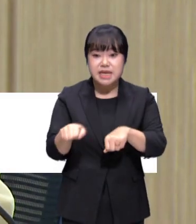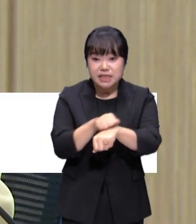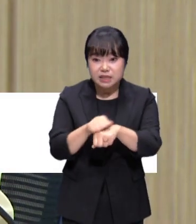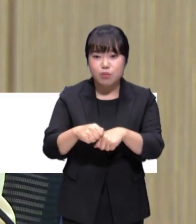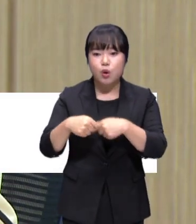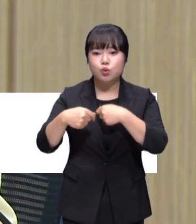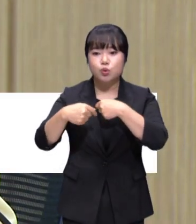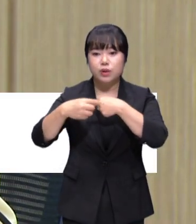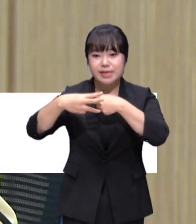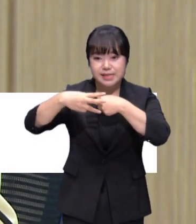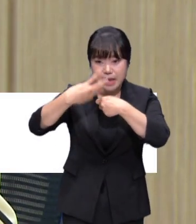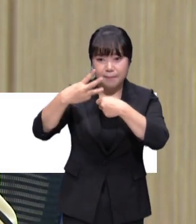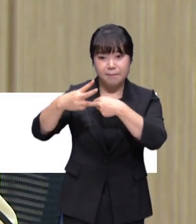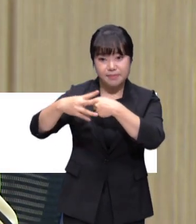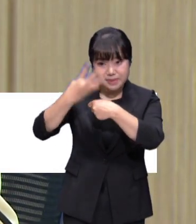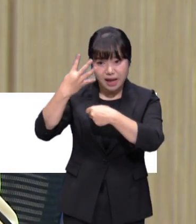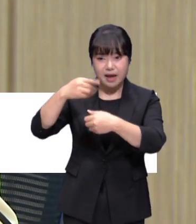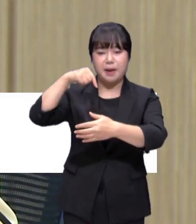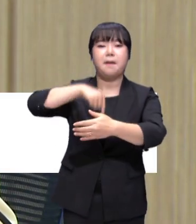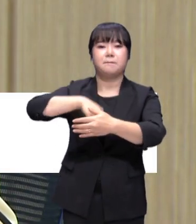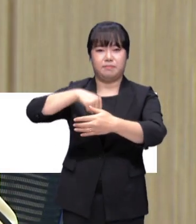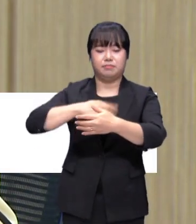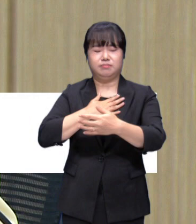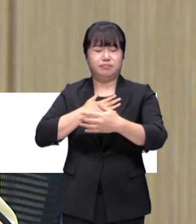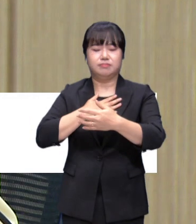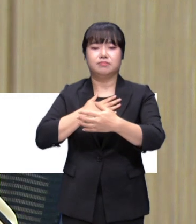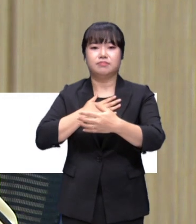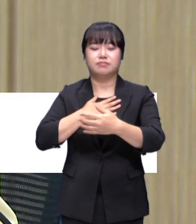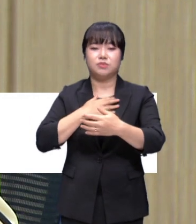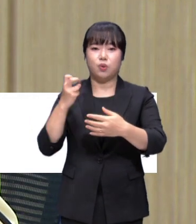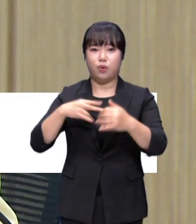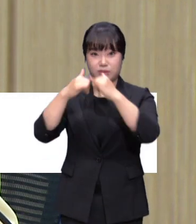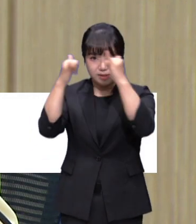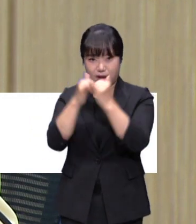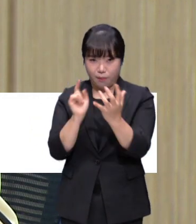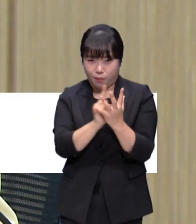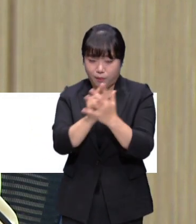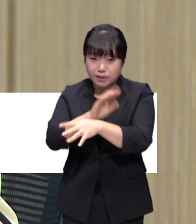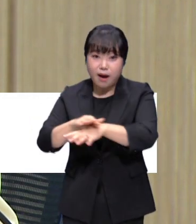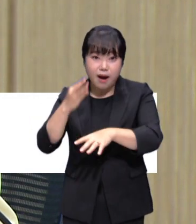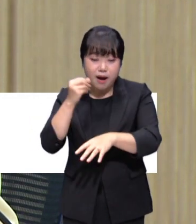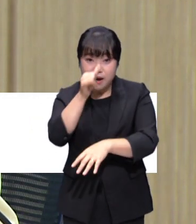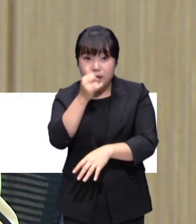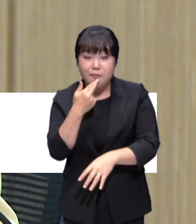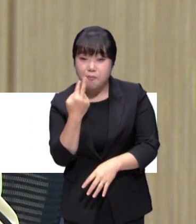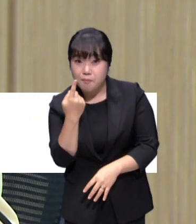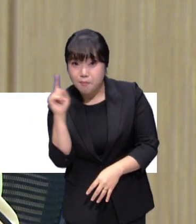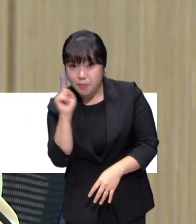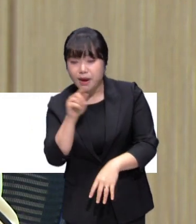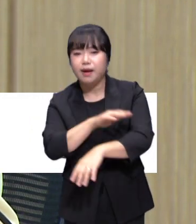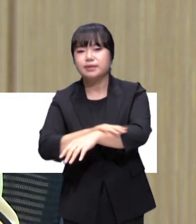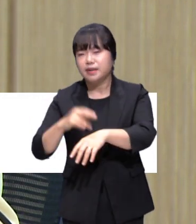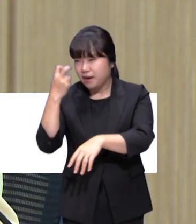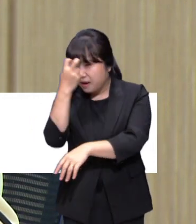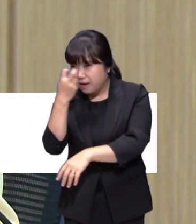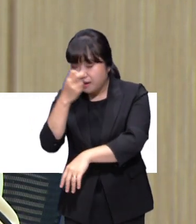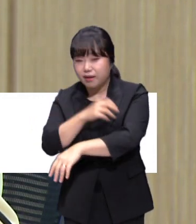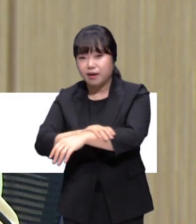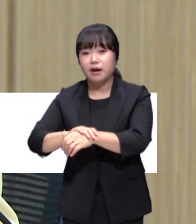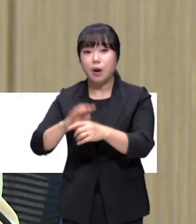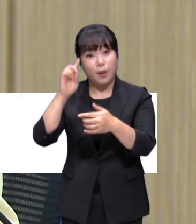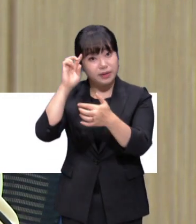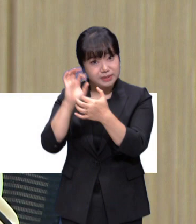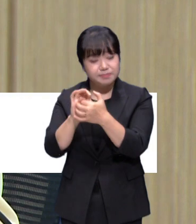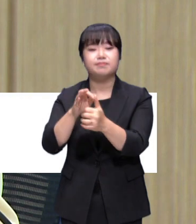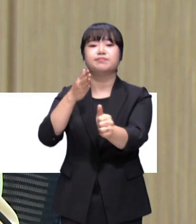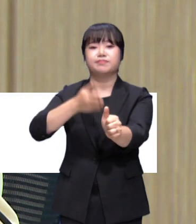3, 4학년 심리정서 회복, 사회성 회복, 공동체성 회복에 저희가 특별히 집중적인